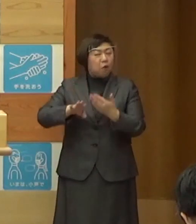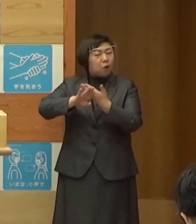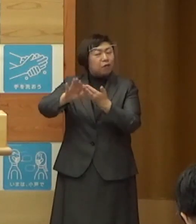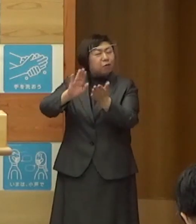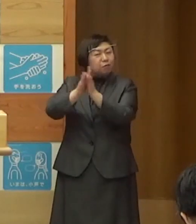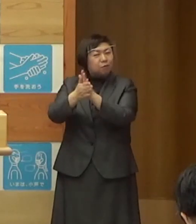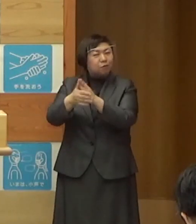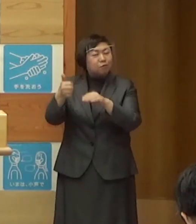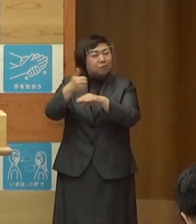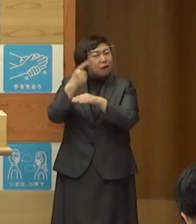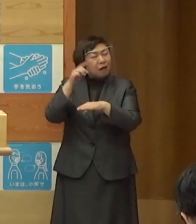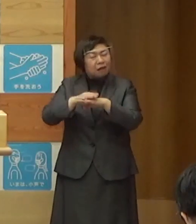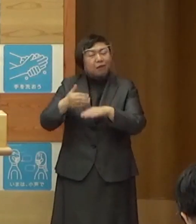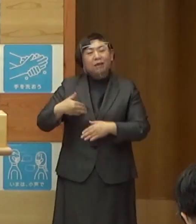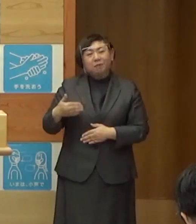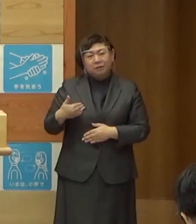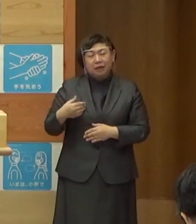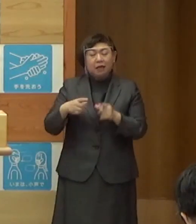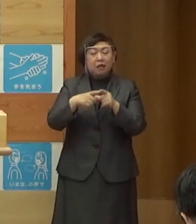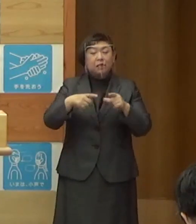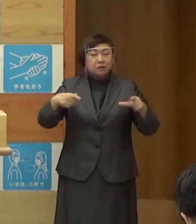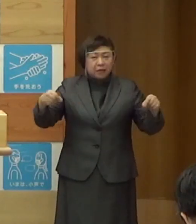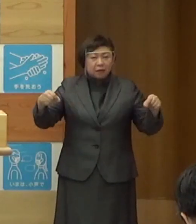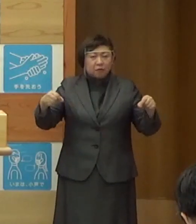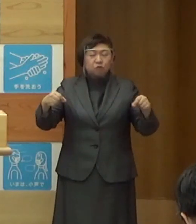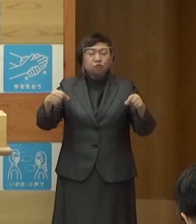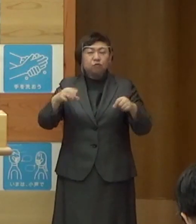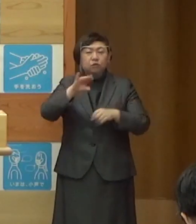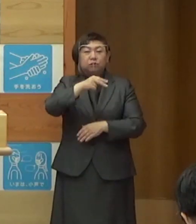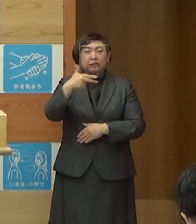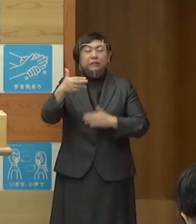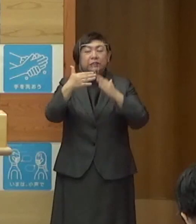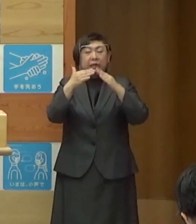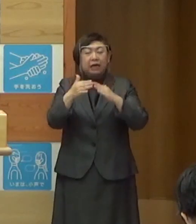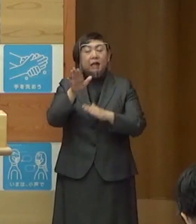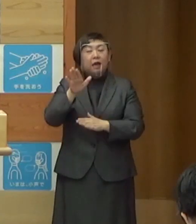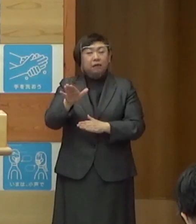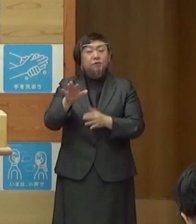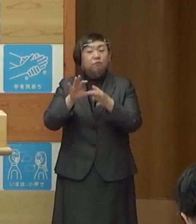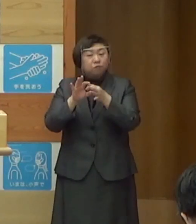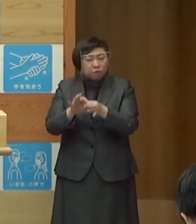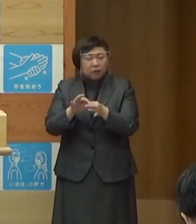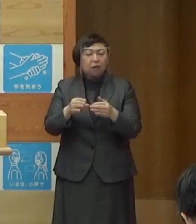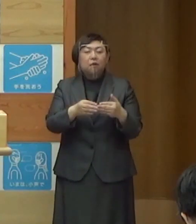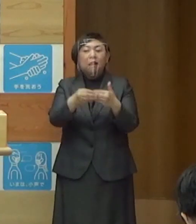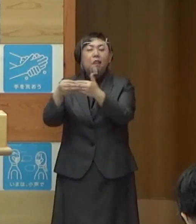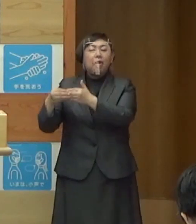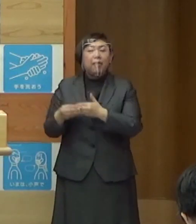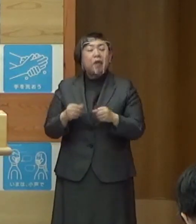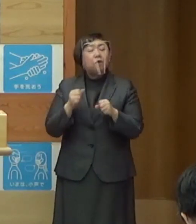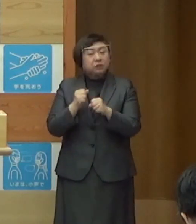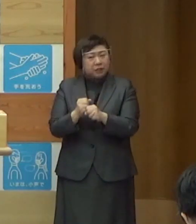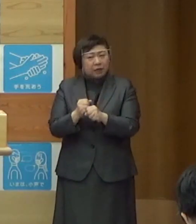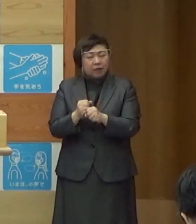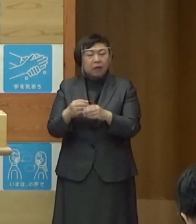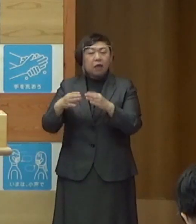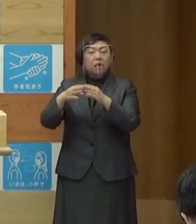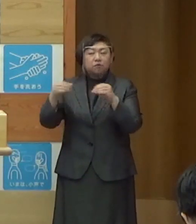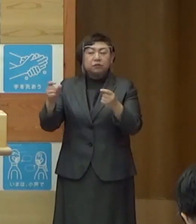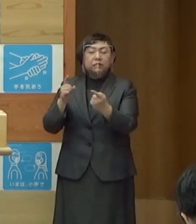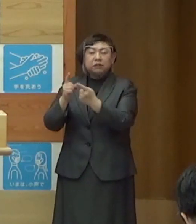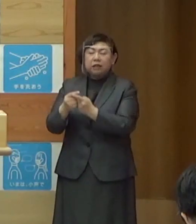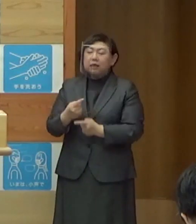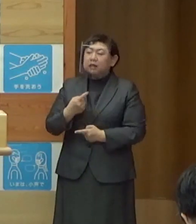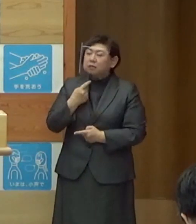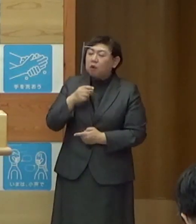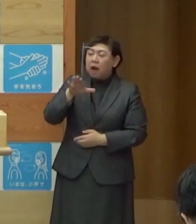ていうのもあるんですが、この全国知事会っていうのがありますんで、そういったところとも連携をしながら、やっぱりこの国に疑問点は